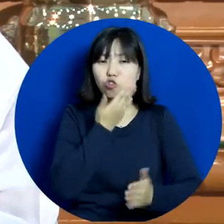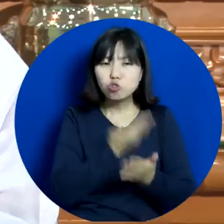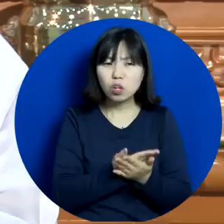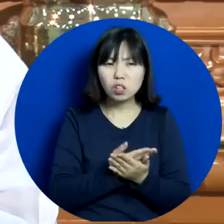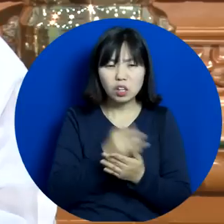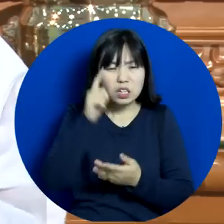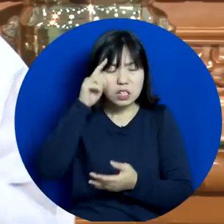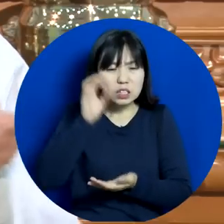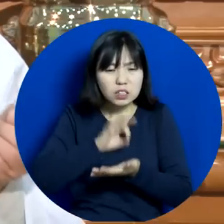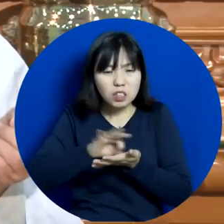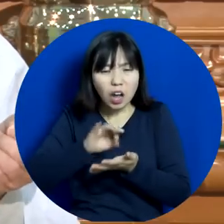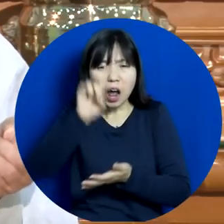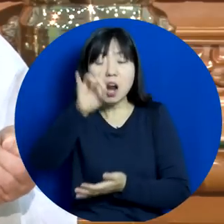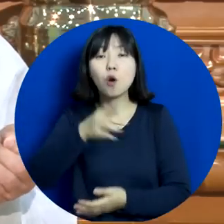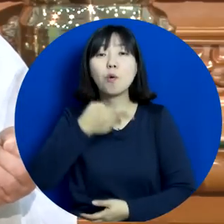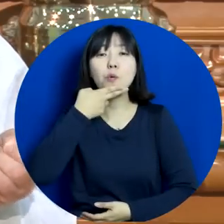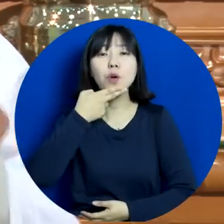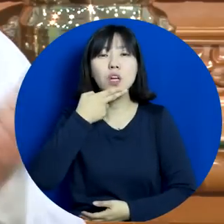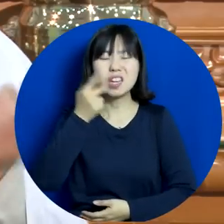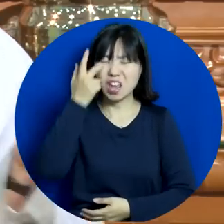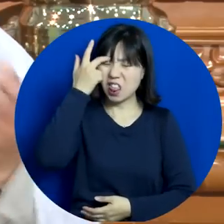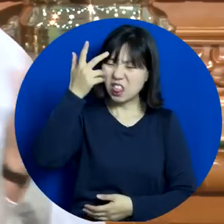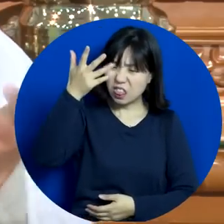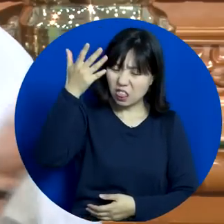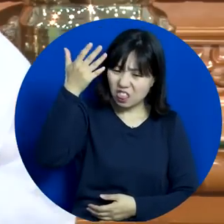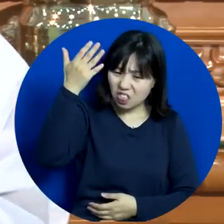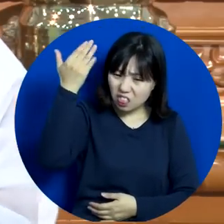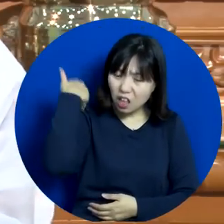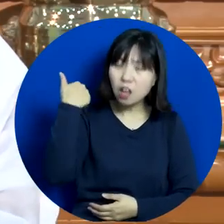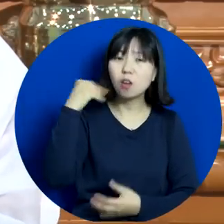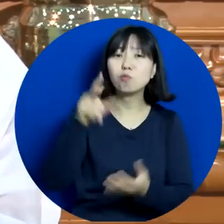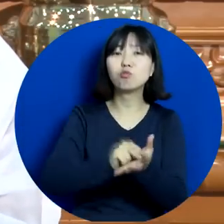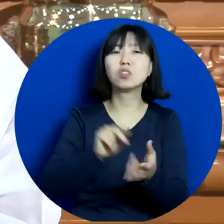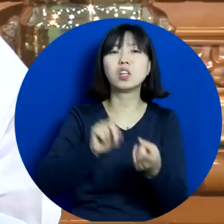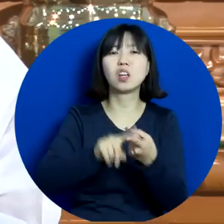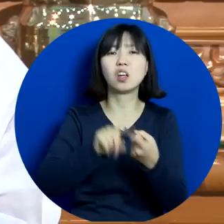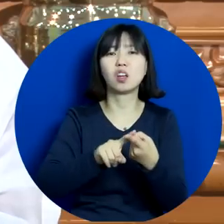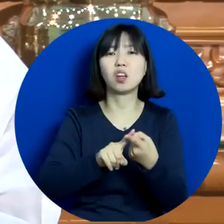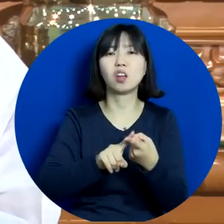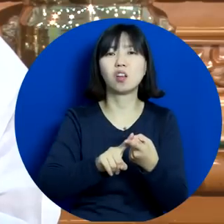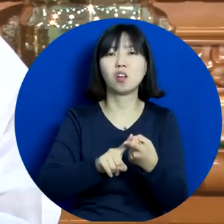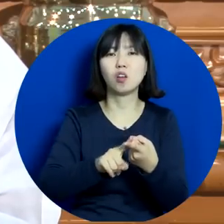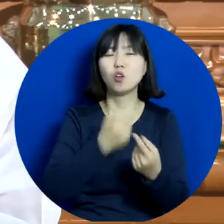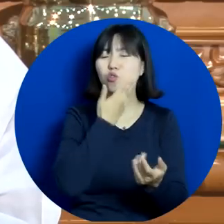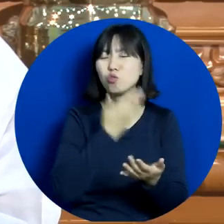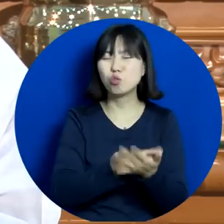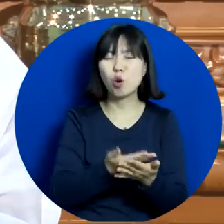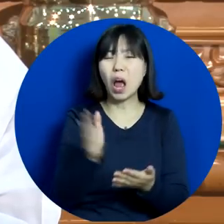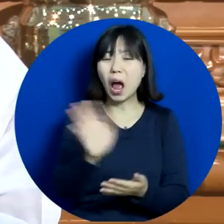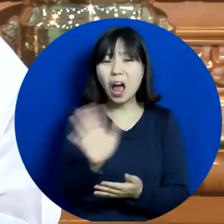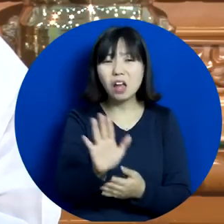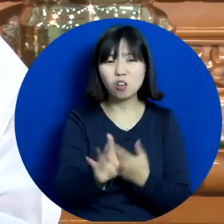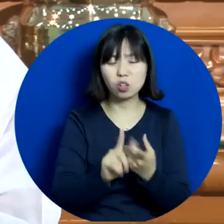쓸고 아직도 그 별로 중요한, 지나가 버리면 아무것도 아닌 그걸 가지고